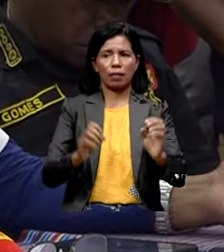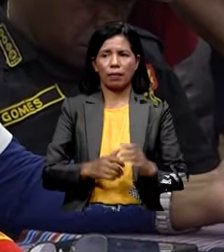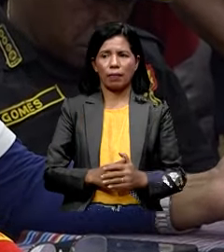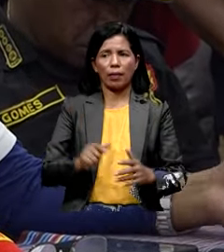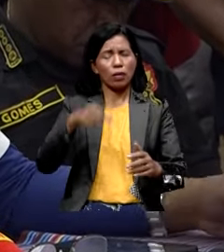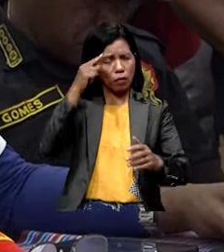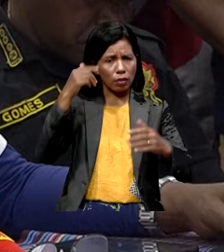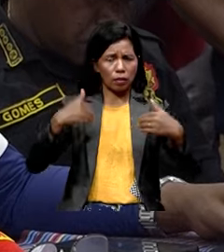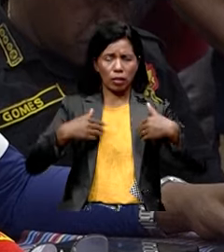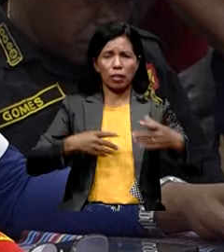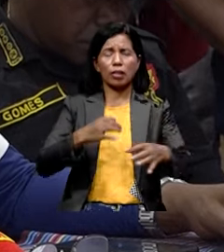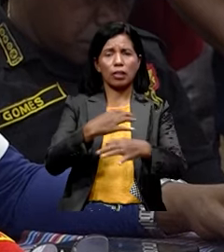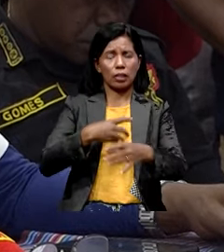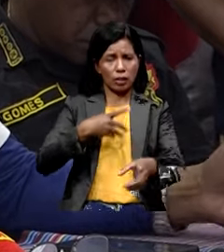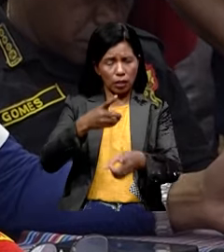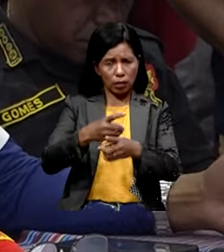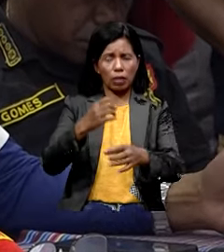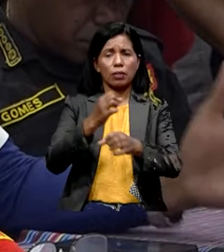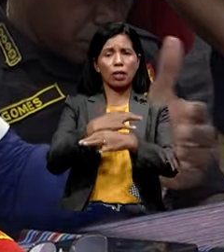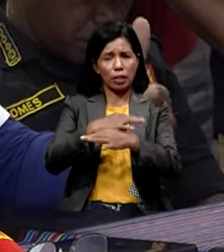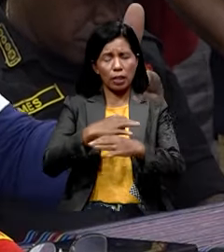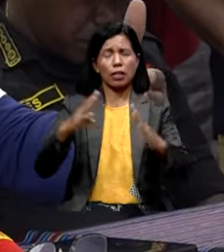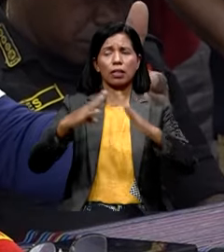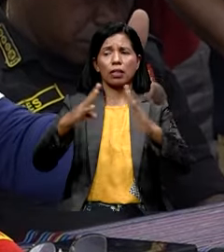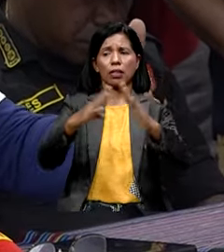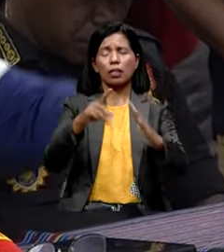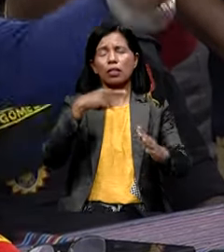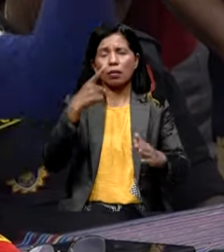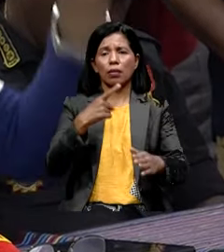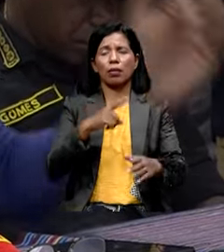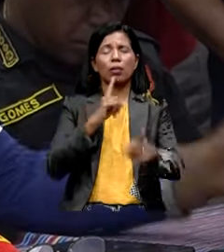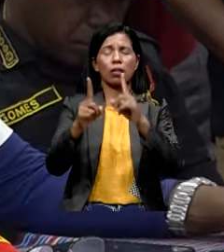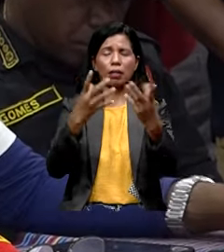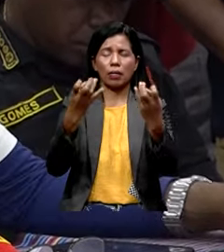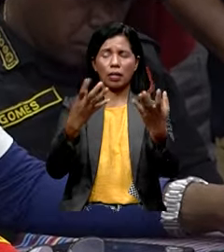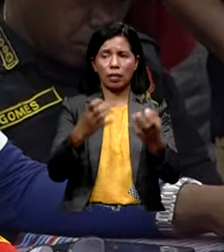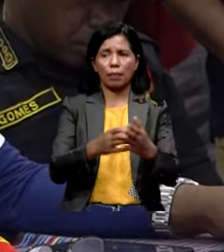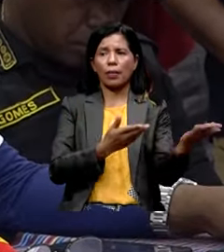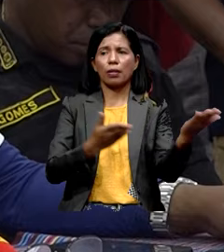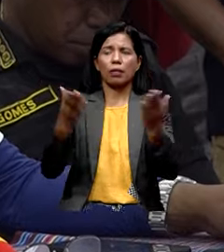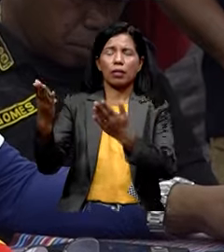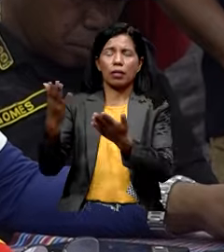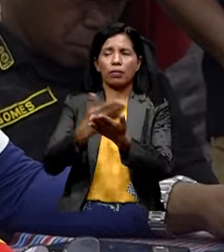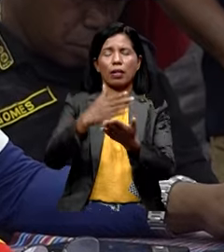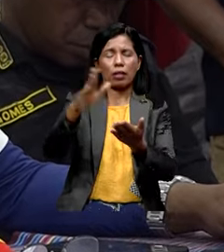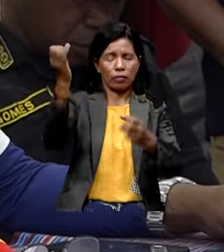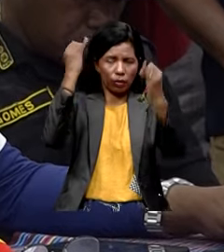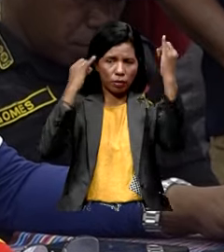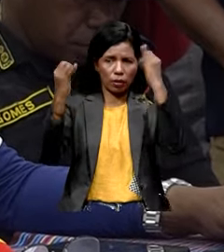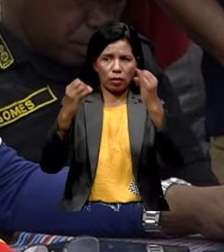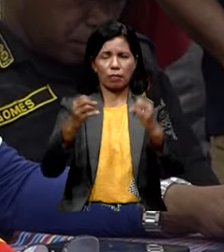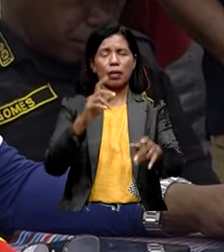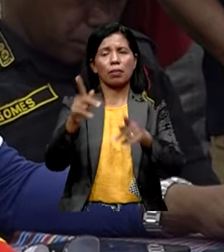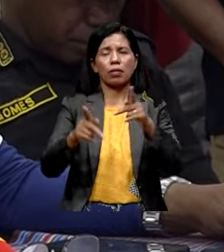Governo ya direito para tadi sidare. Saya mak kritik ni lori ana lei ni bas sensibilize kraik per vendedor ser